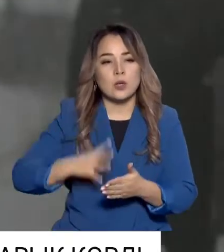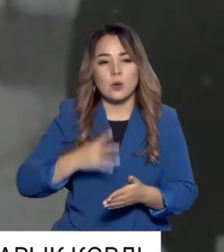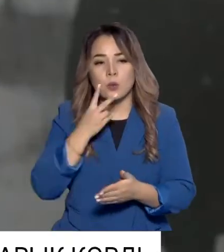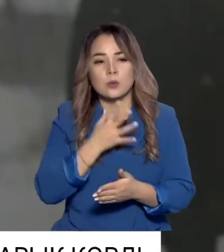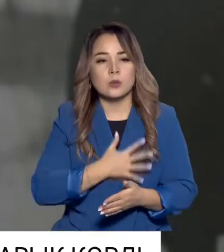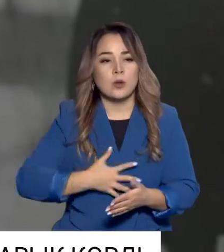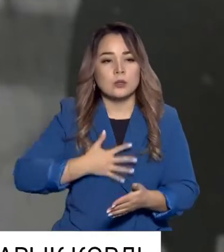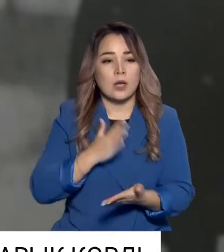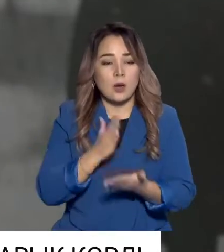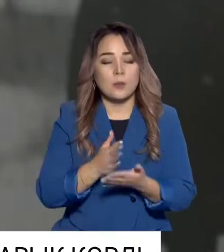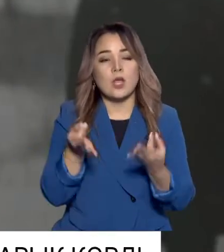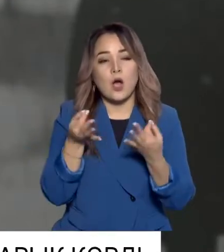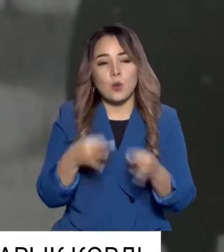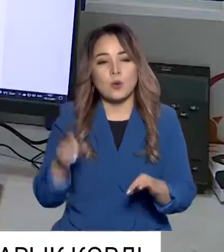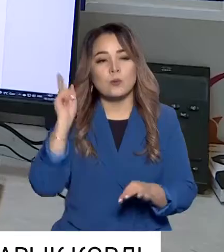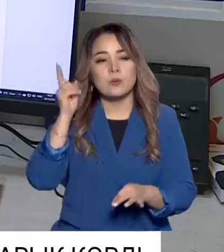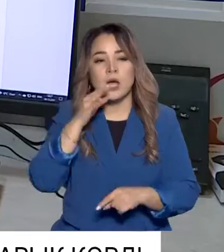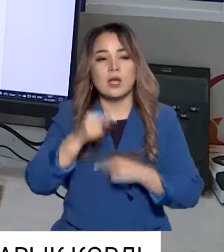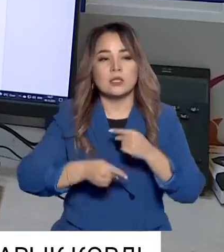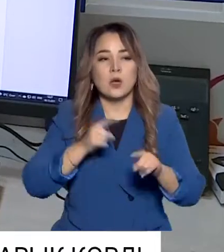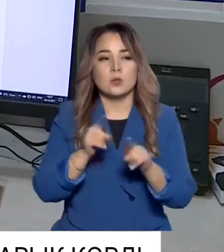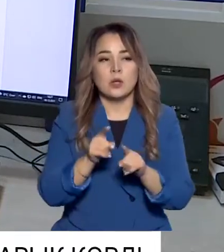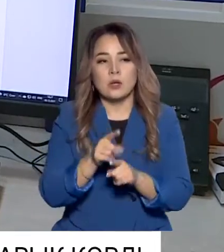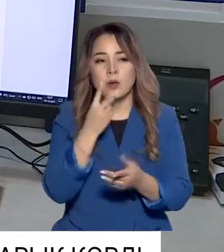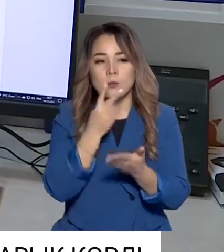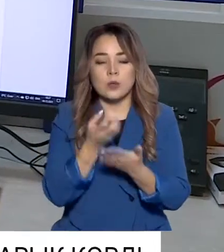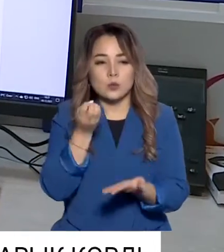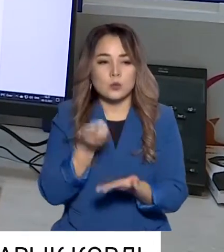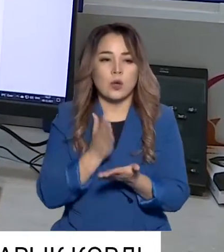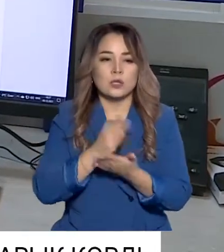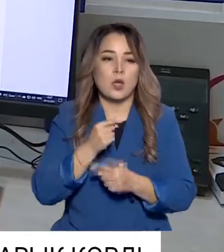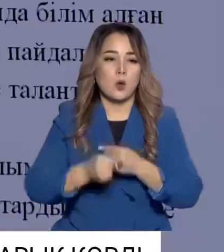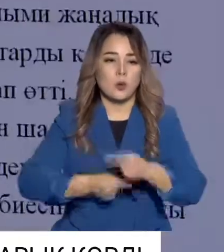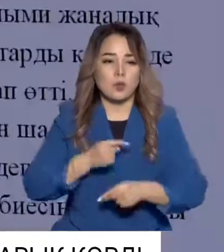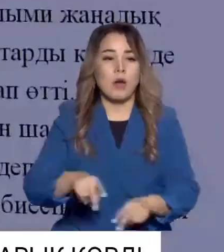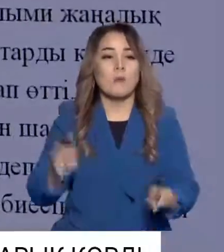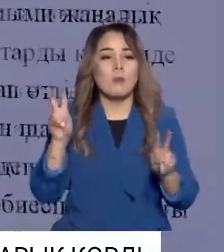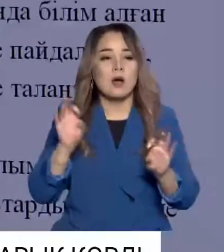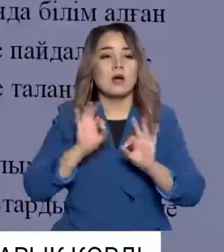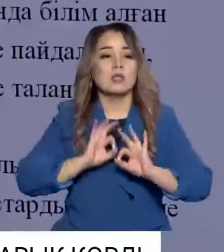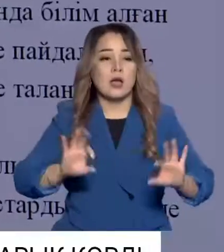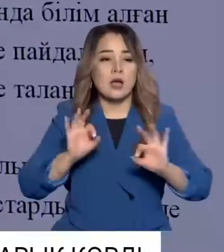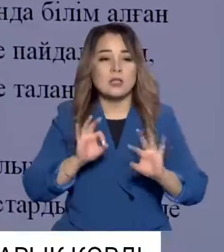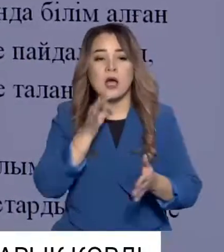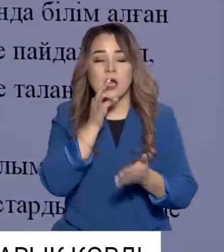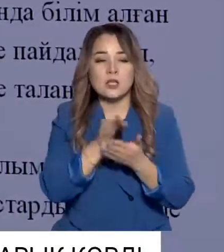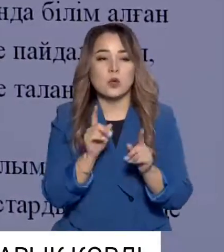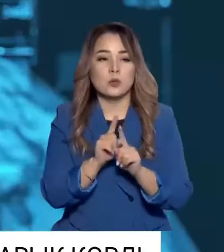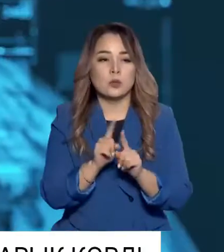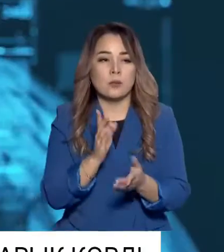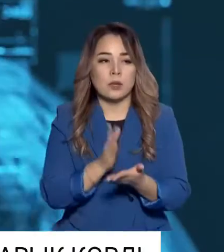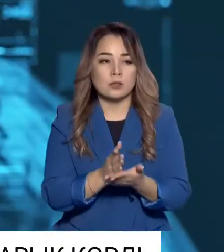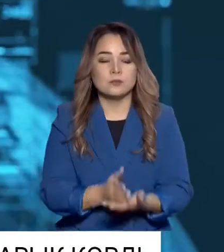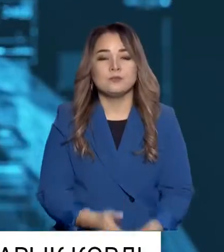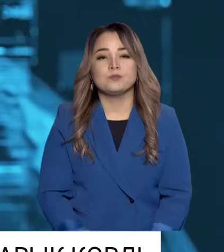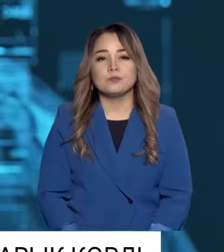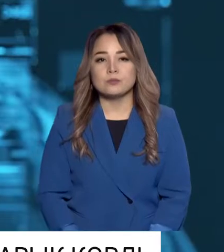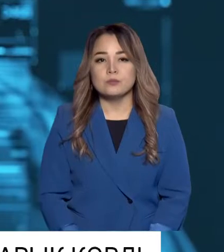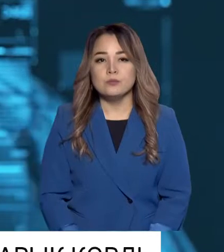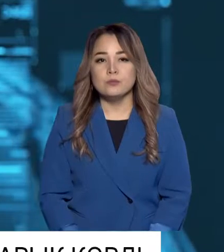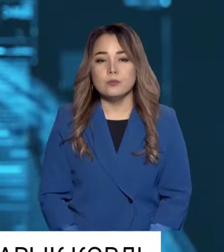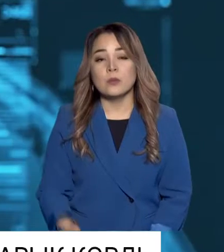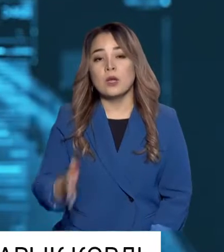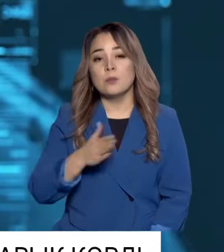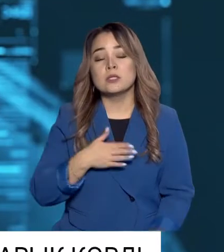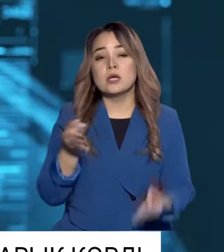толғанады. Иә, тәуелсіздік бабалар қанымен келген киелі құндылық. Мақаланың мәйегі де, дәйегі де осы.